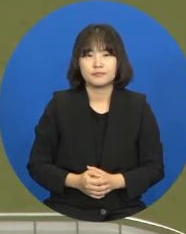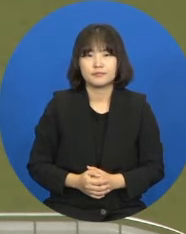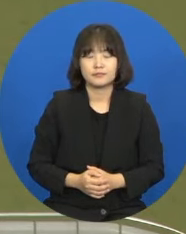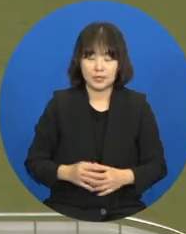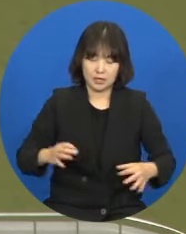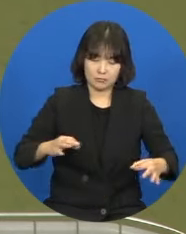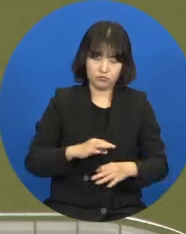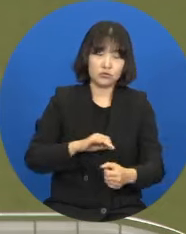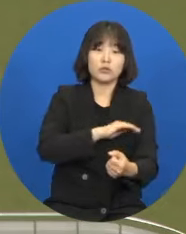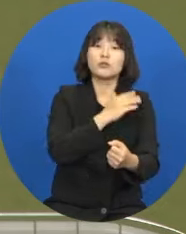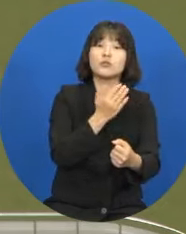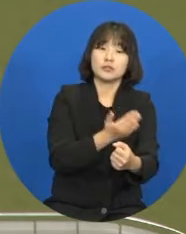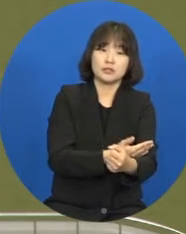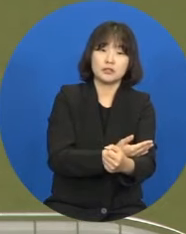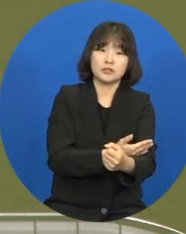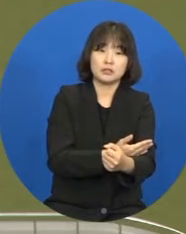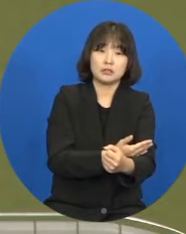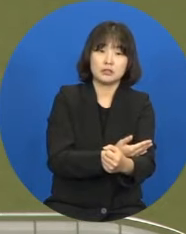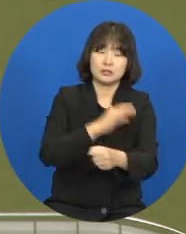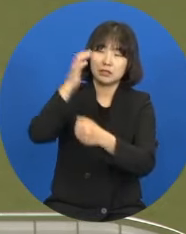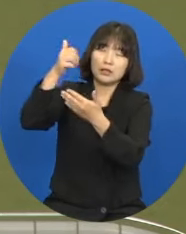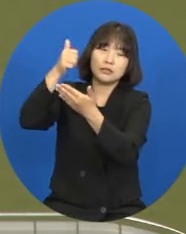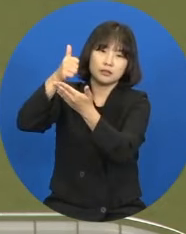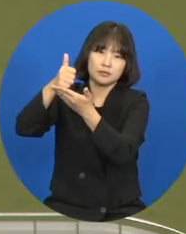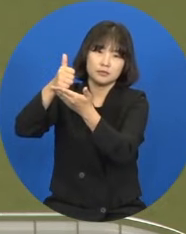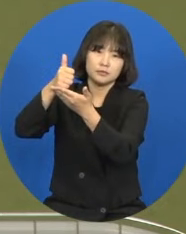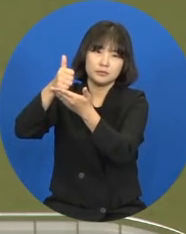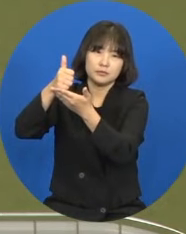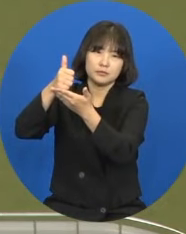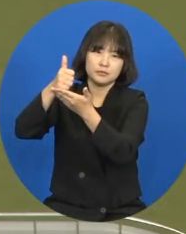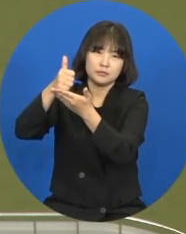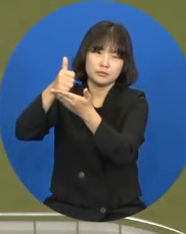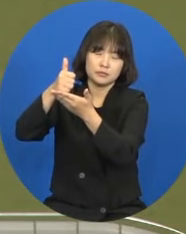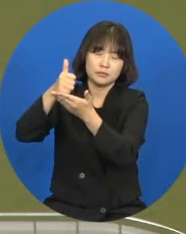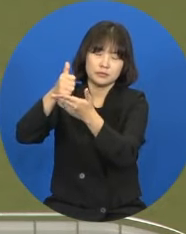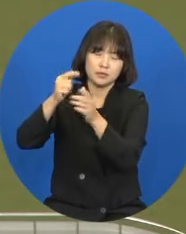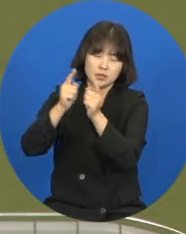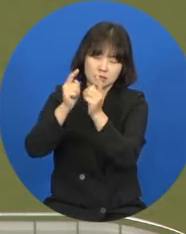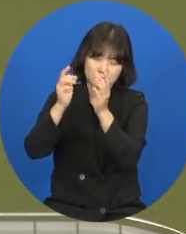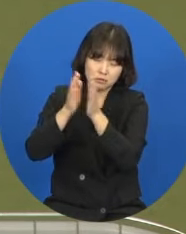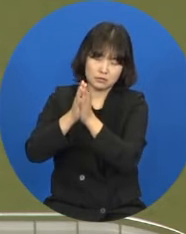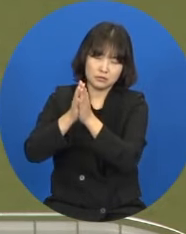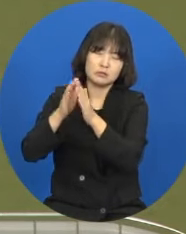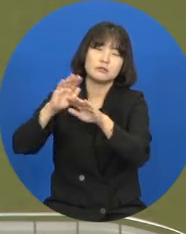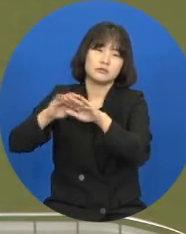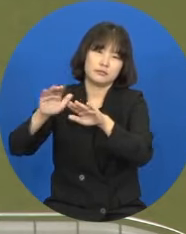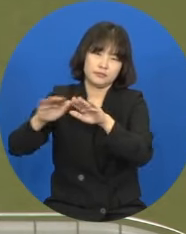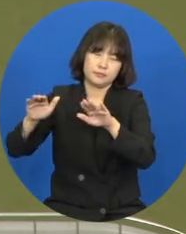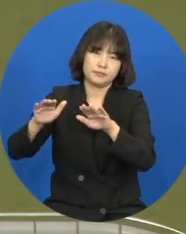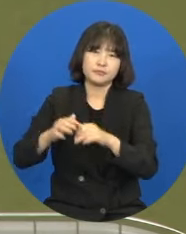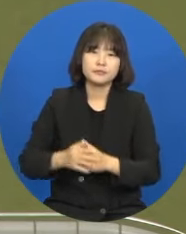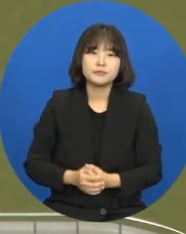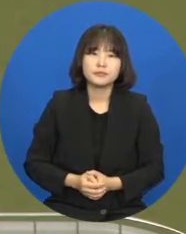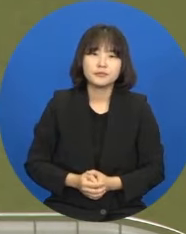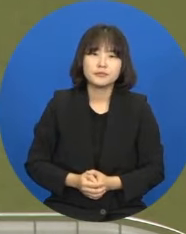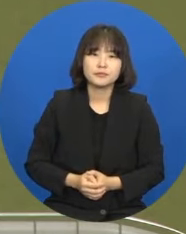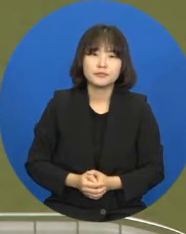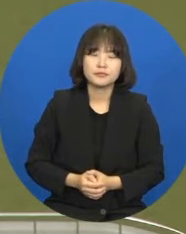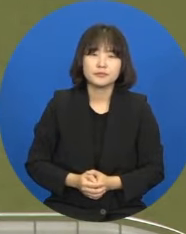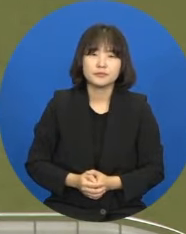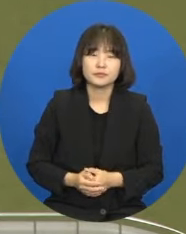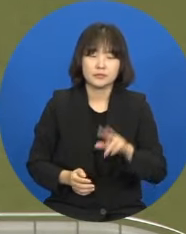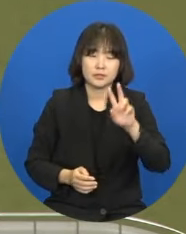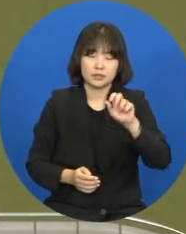불리한 권위는 하나님 반드시 친히 다루십니다 그 나중에 26장 우리가 다루겠지만